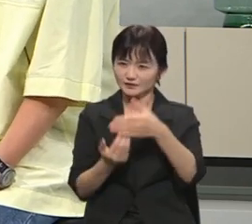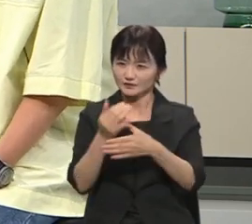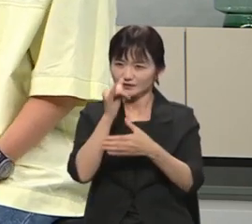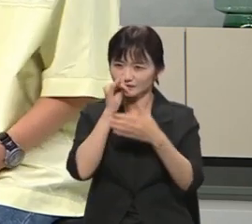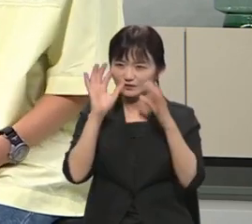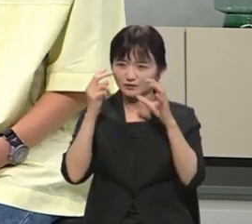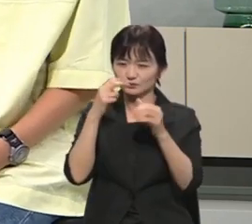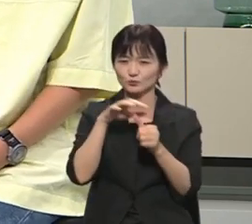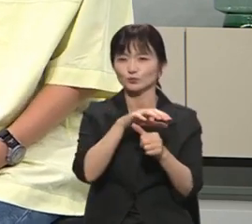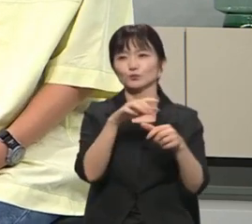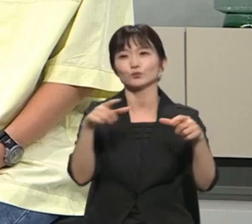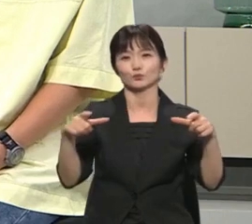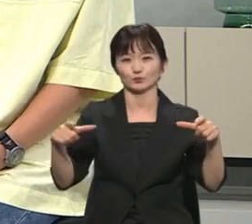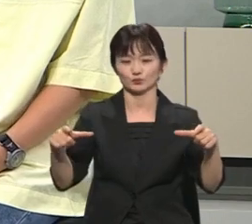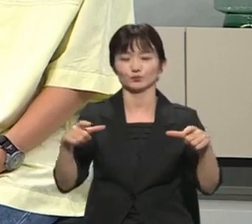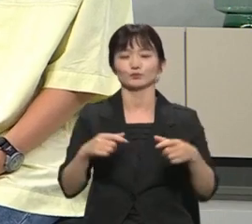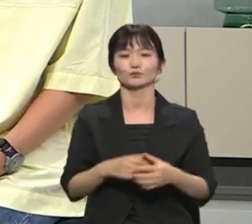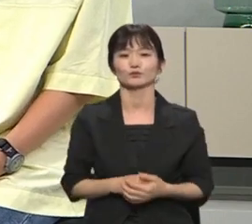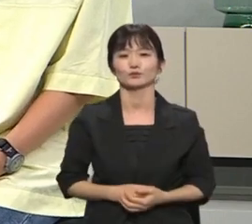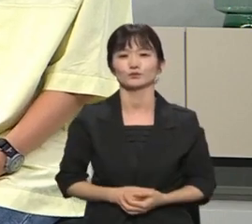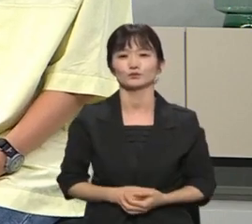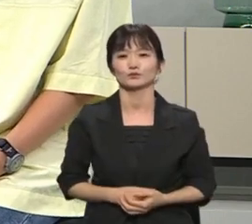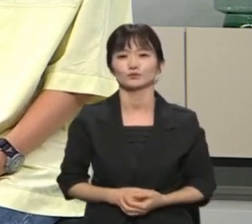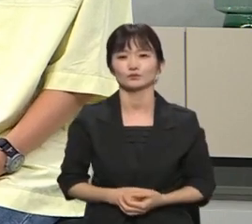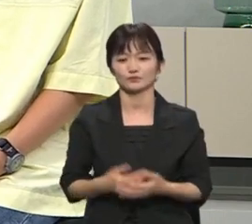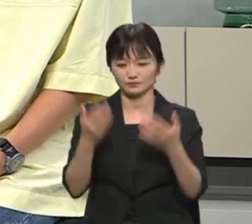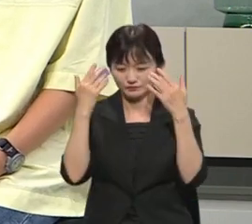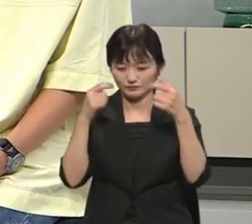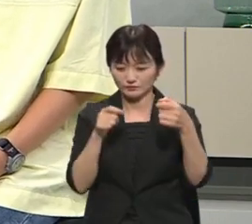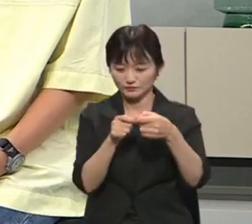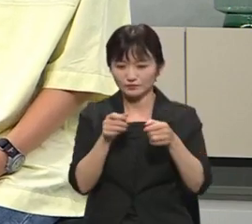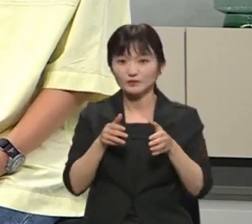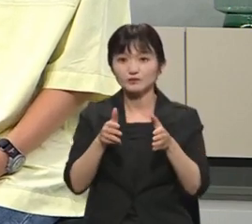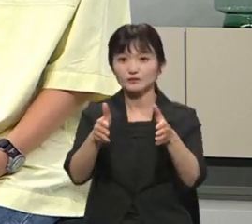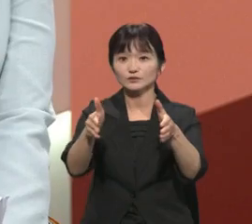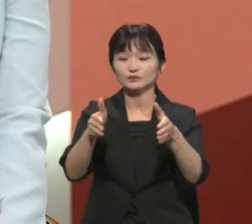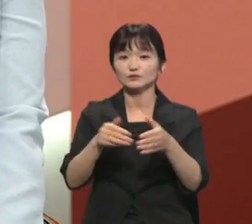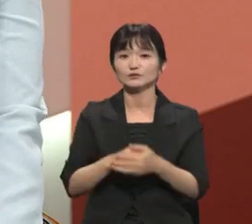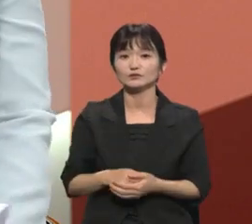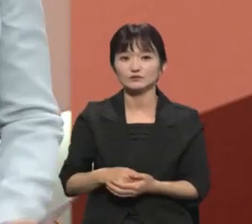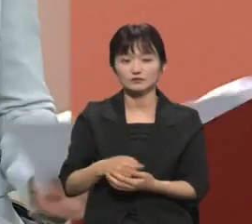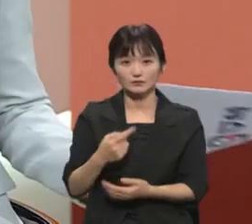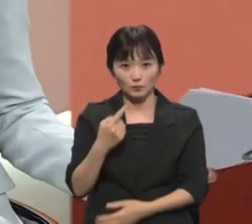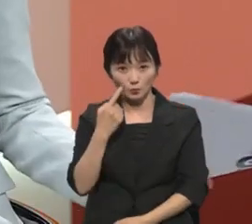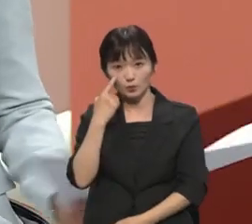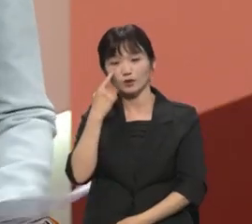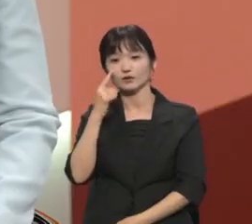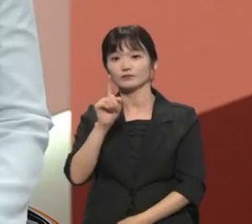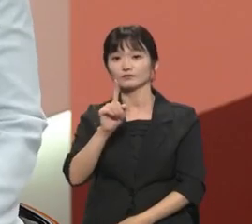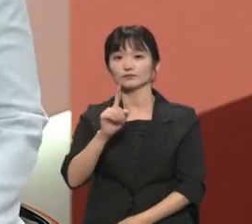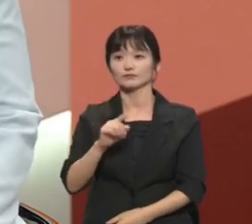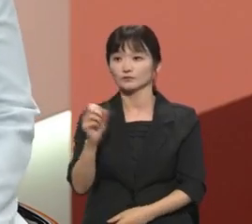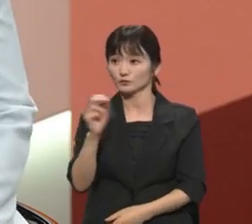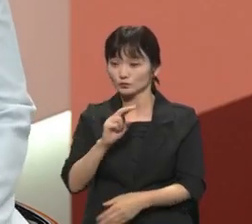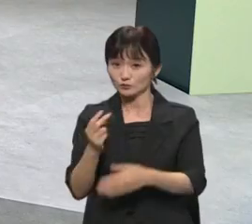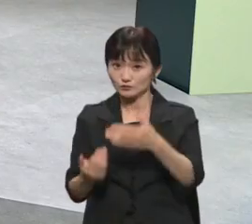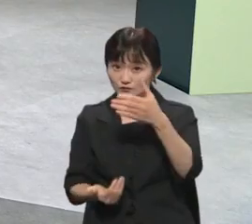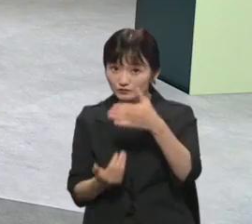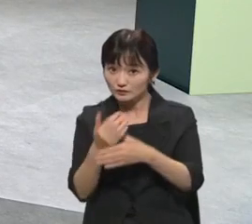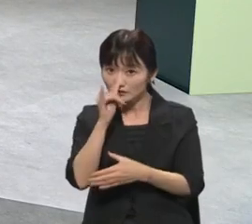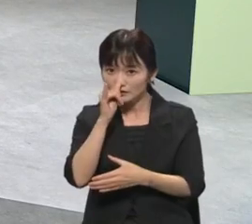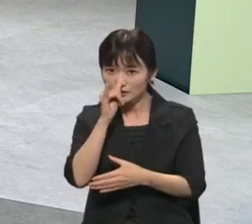음주 뭐 등등 보이죠 스쿨존 왜 또 화제가 된 건지 혹시 또 무슨 사고가 있었나요